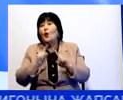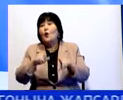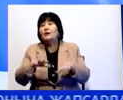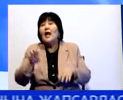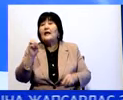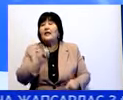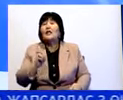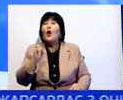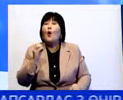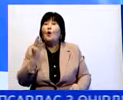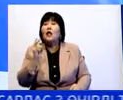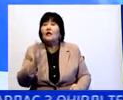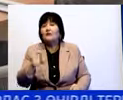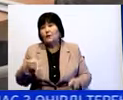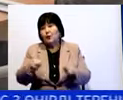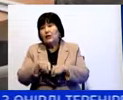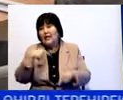Ерлан Қошанов осылай деді.